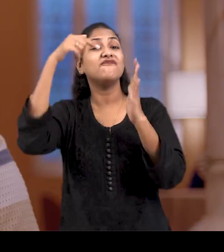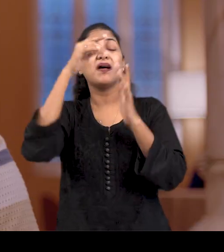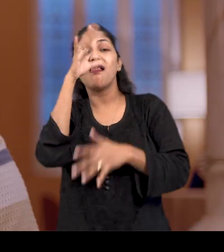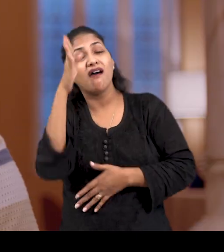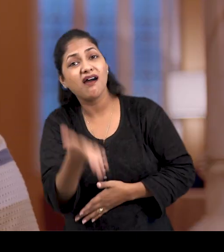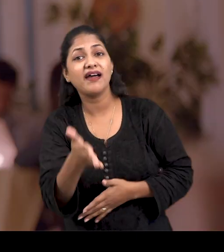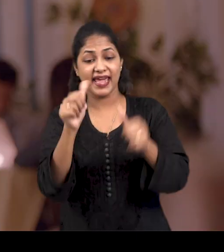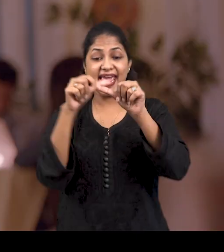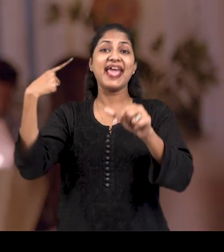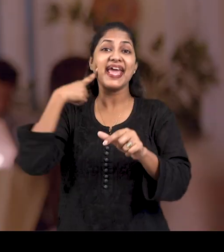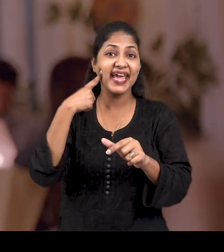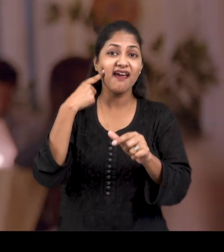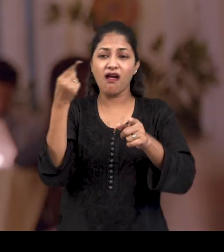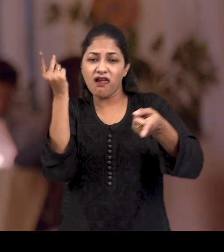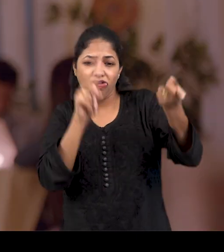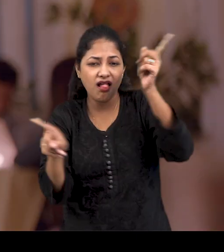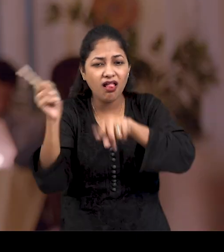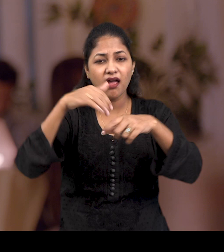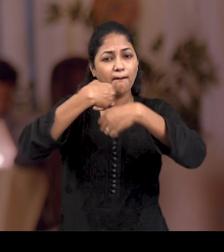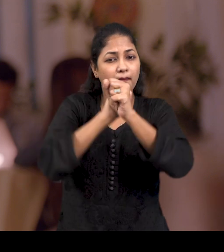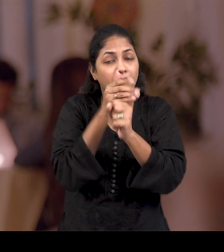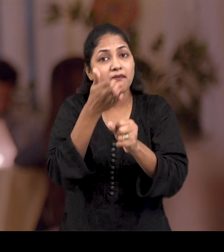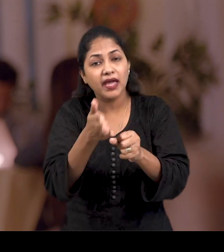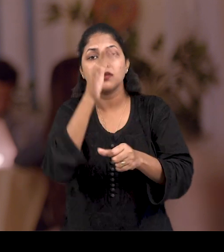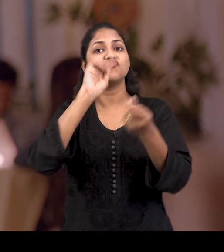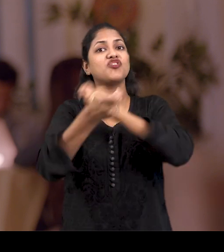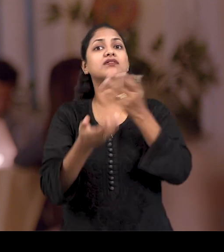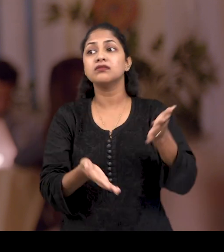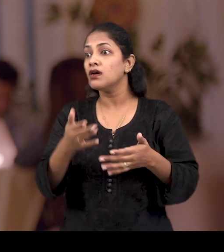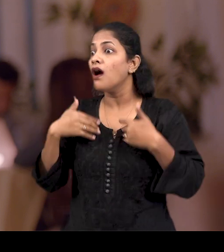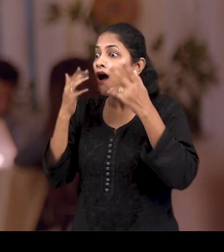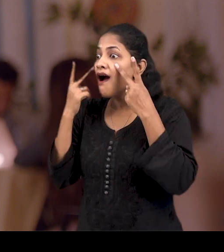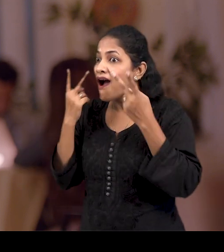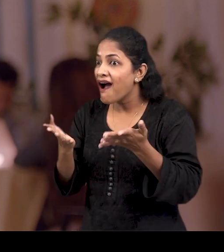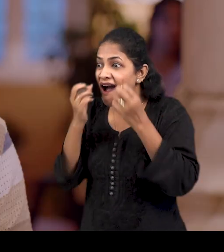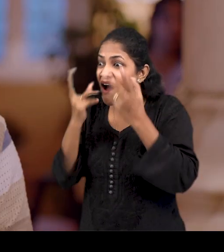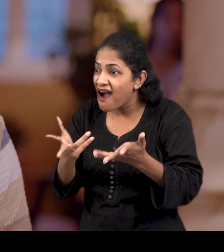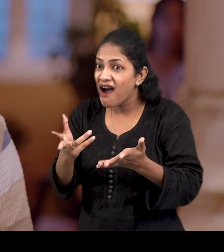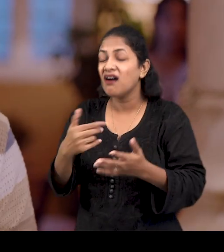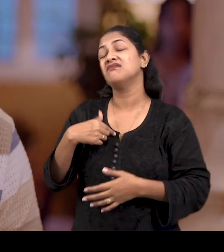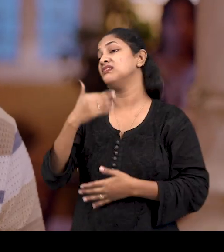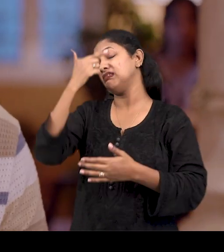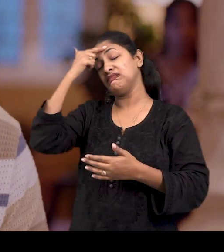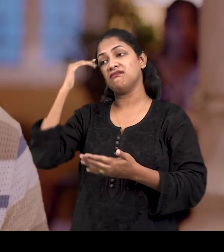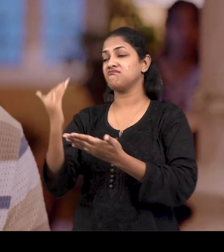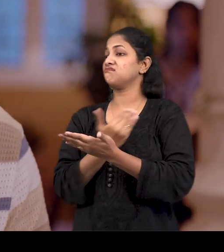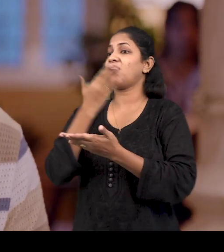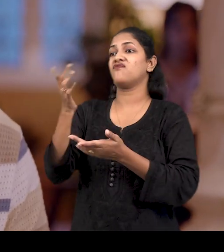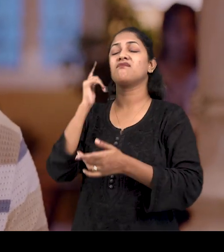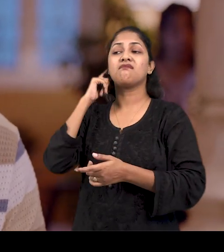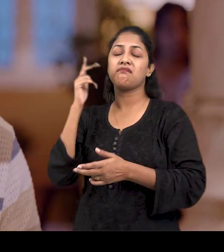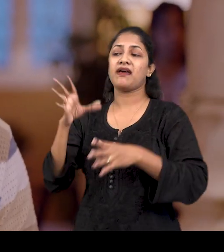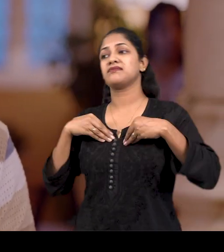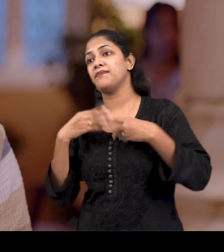છે, આર્ટિફિશિયલ ઇન્ટેલિજન્સના માધ્યમથી બદલાવ્યો છે. શું? સારું થયું કે મેં તમારી વાત